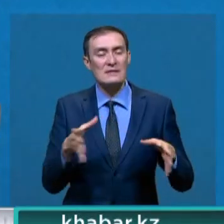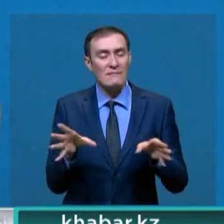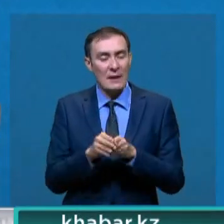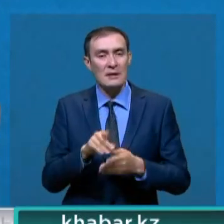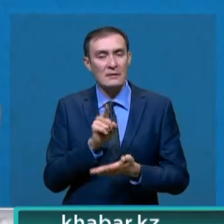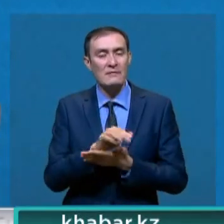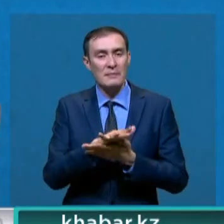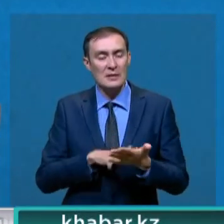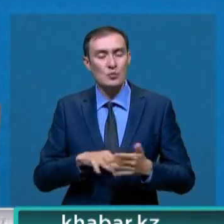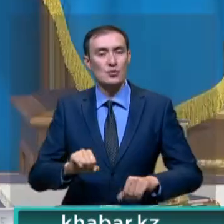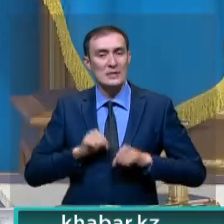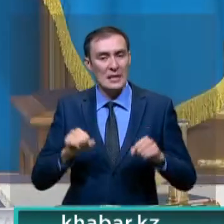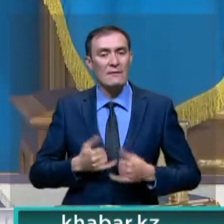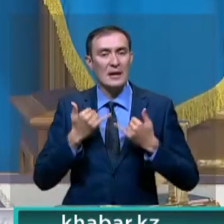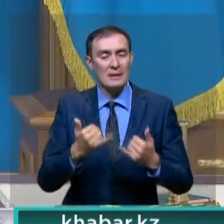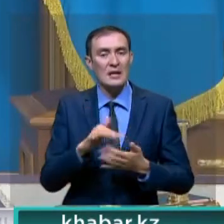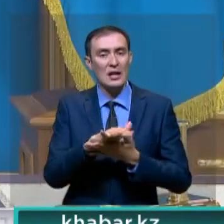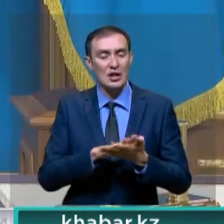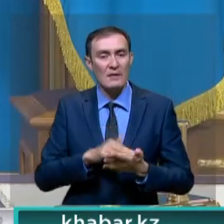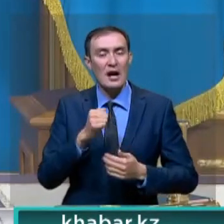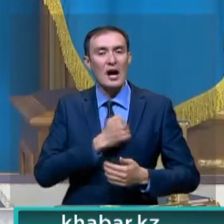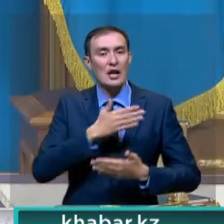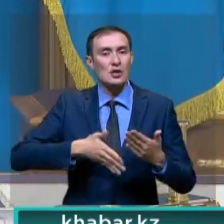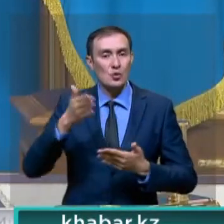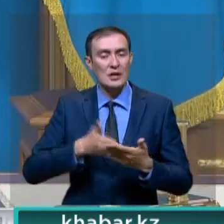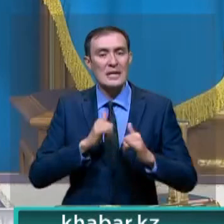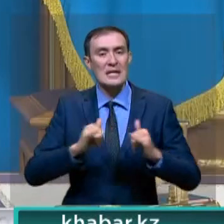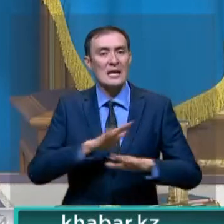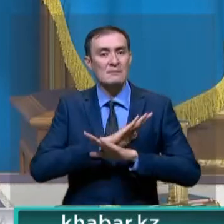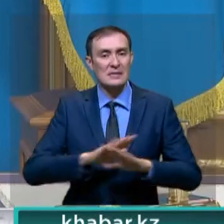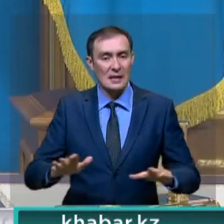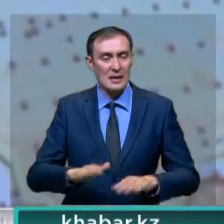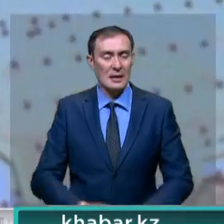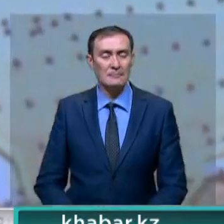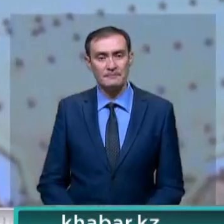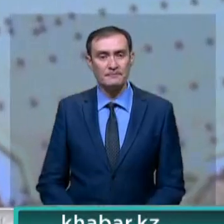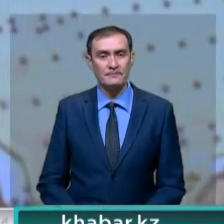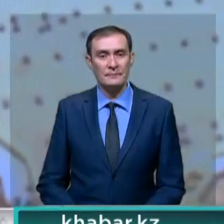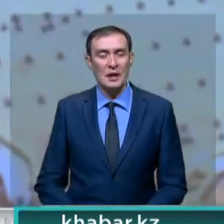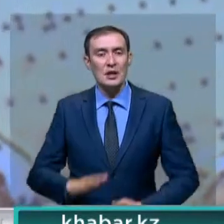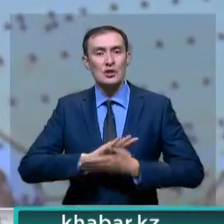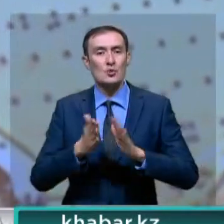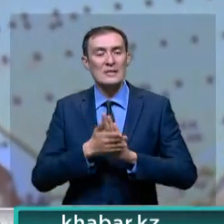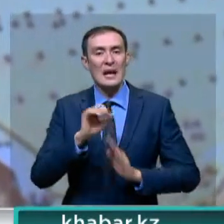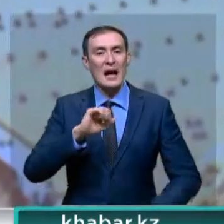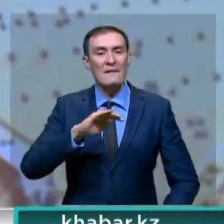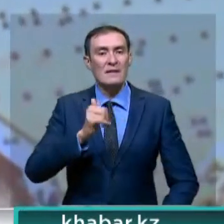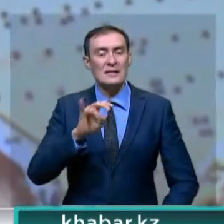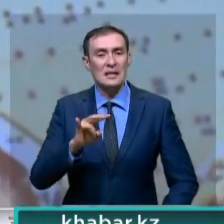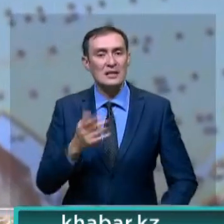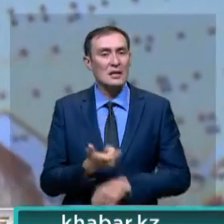впредь прилагать свои усилия во имя дальнейшего разоружения и нераспространения. Ситуация в Афганистане остается